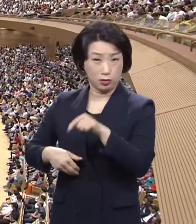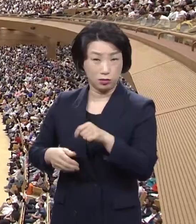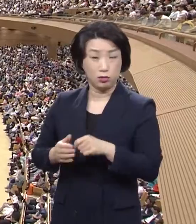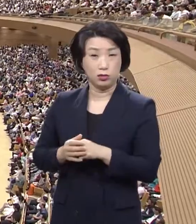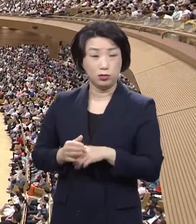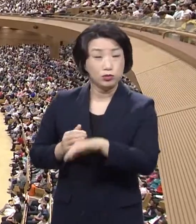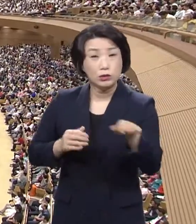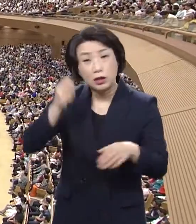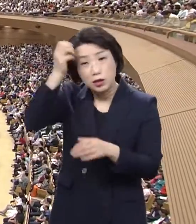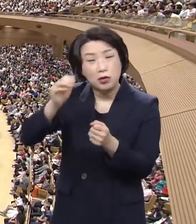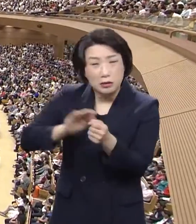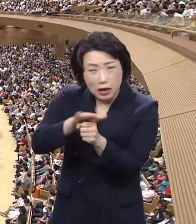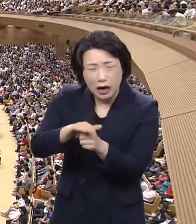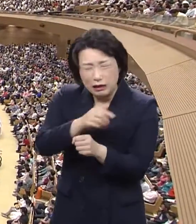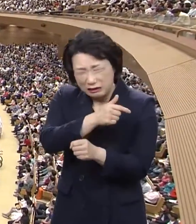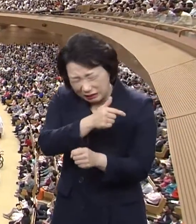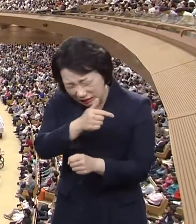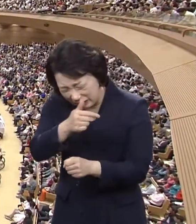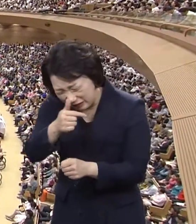우리 영혼을 사랑하는